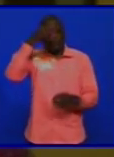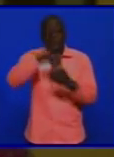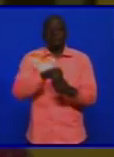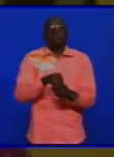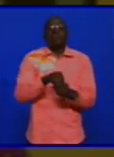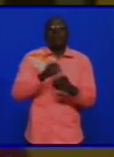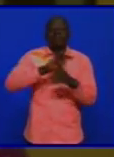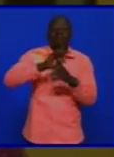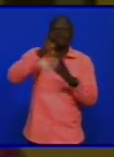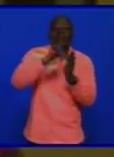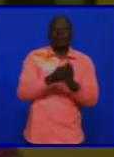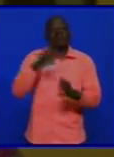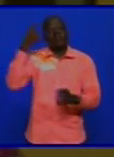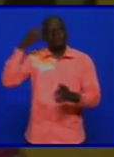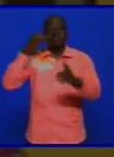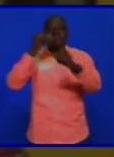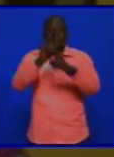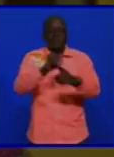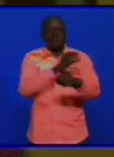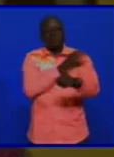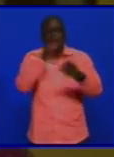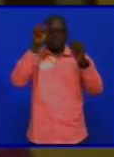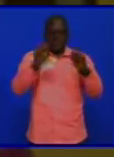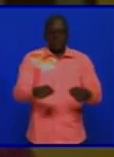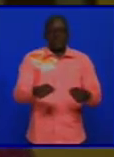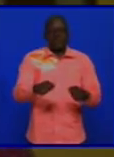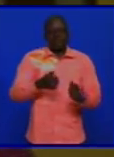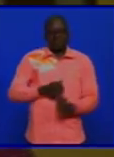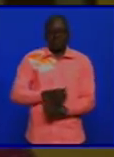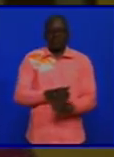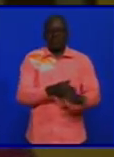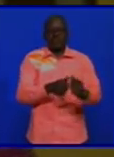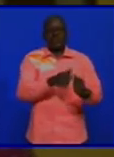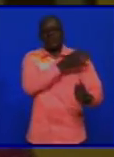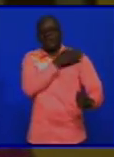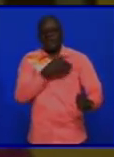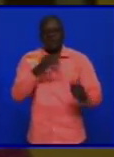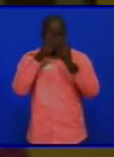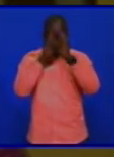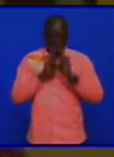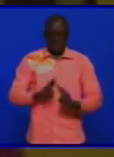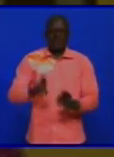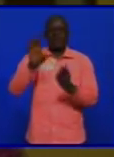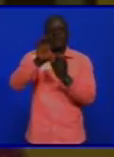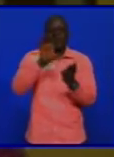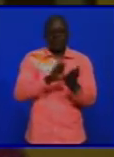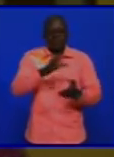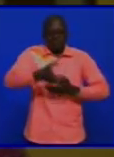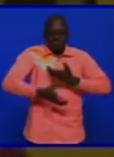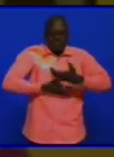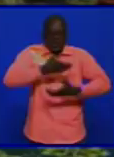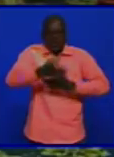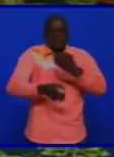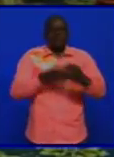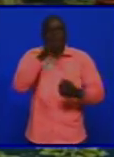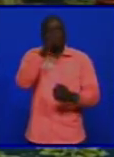formation vise le renforcement des capacités pour le suivi et le respect du code de commercialisation des substituts du lait